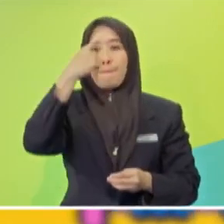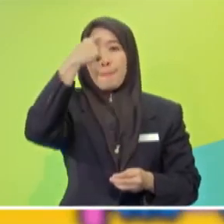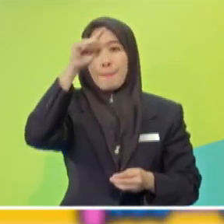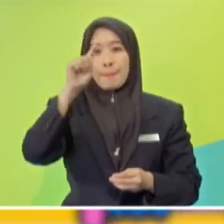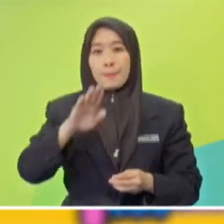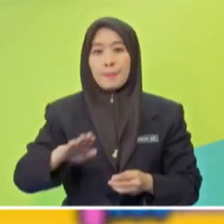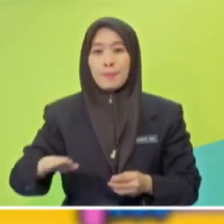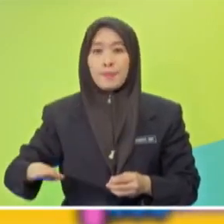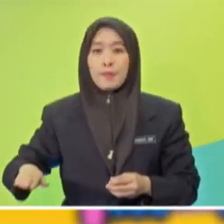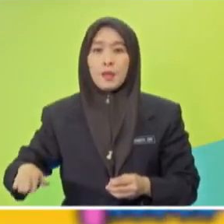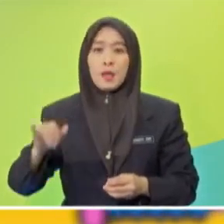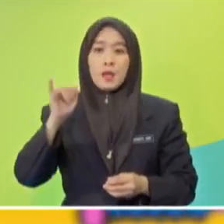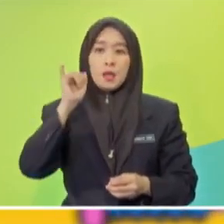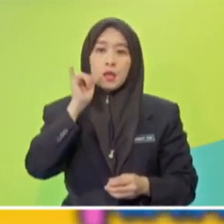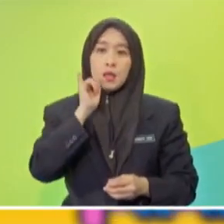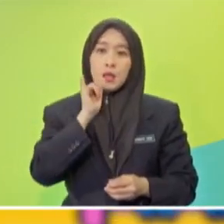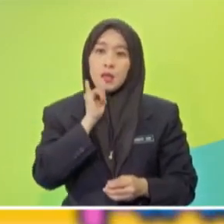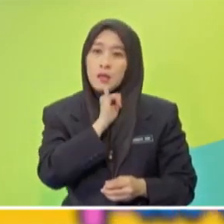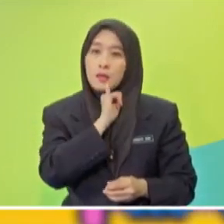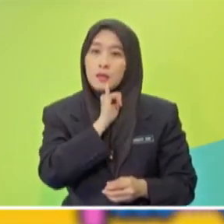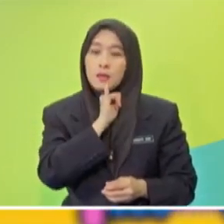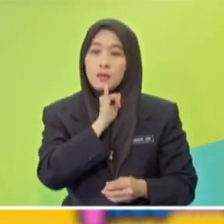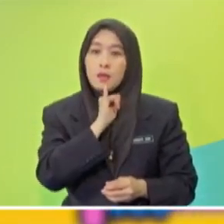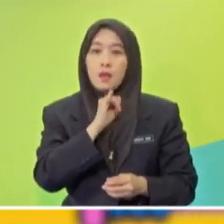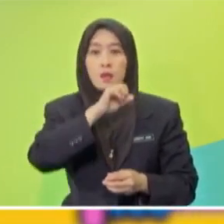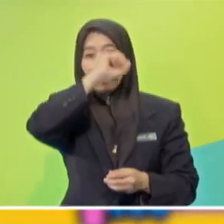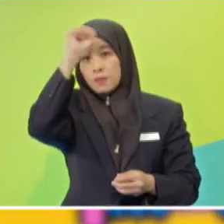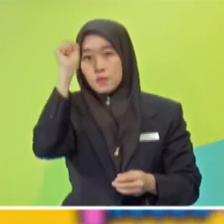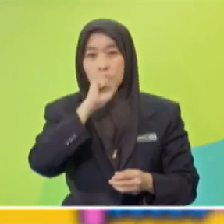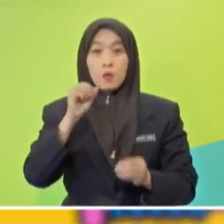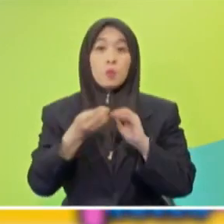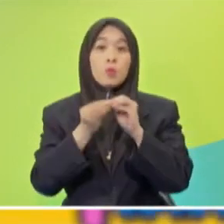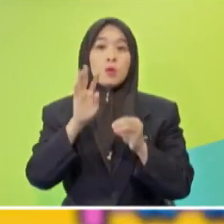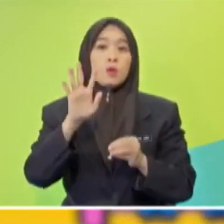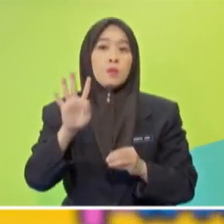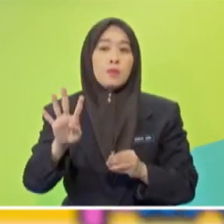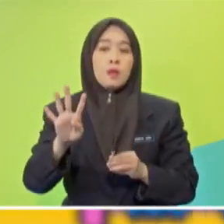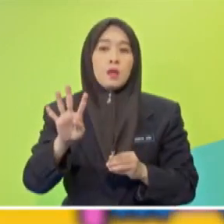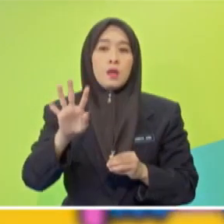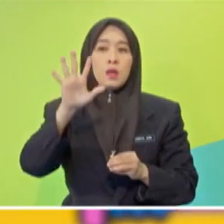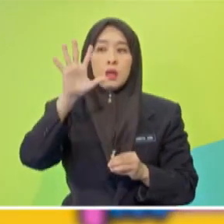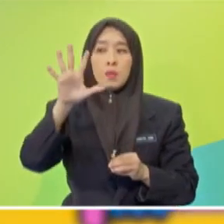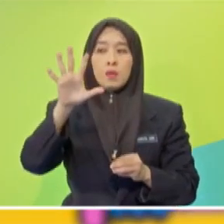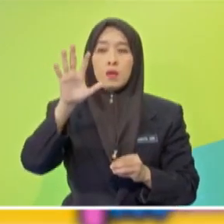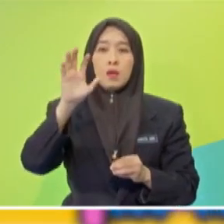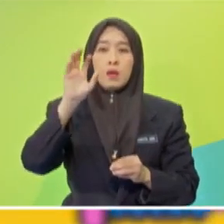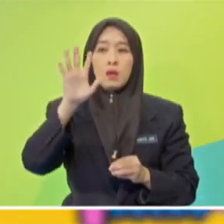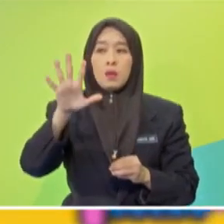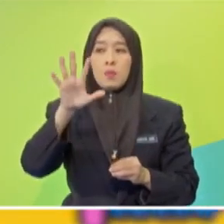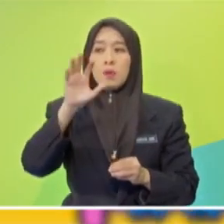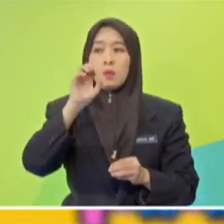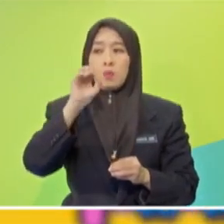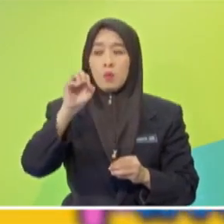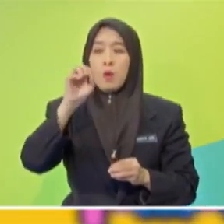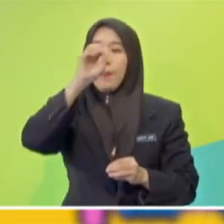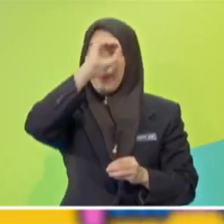Irma Silet kaki Adik ini Man soalnya nomor 4 550 ratus kita